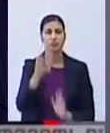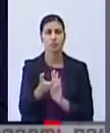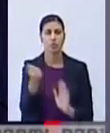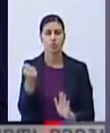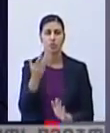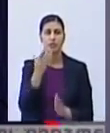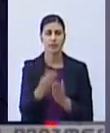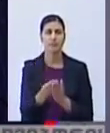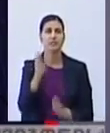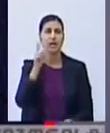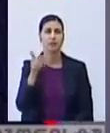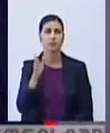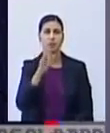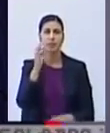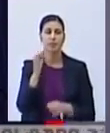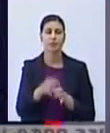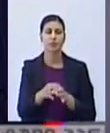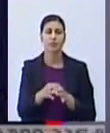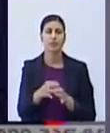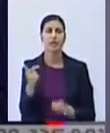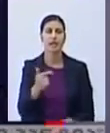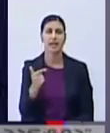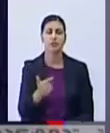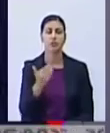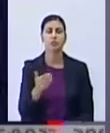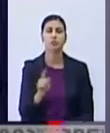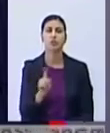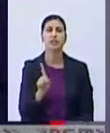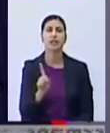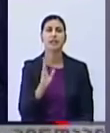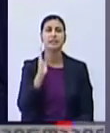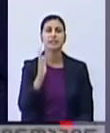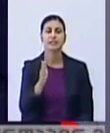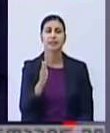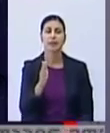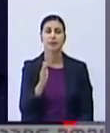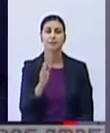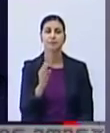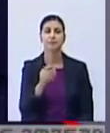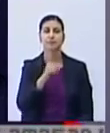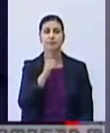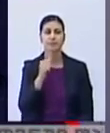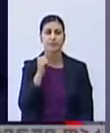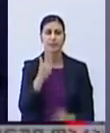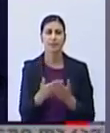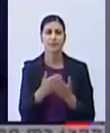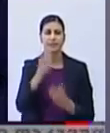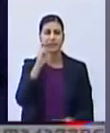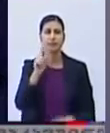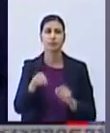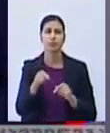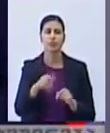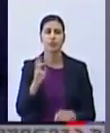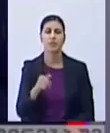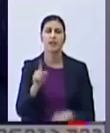იმის მოყვანილ პროდუქციას და სახელმწიფო იქნება მერე გარანტორი იმისი რომ რას უზავს იმ მოწეულ გლეხისას ეხლა ის უკვე სახელმწიფოს მოვალეობა